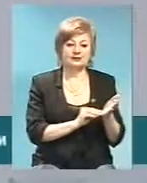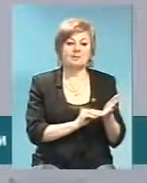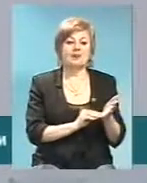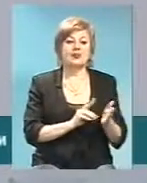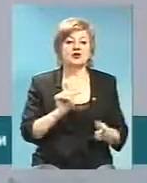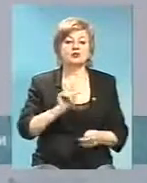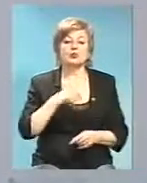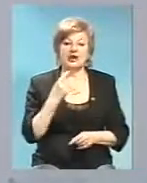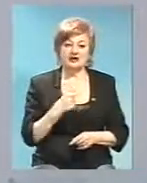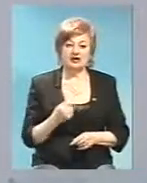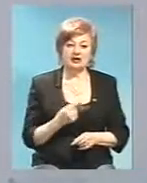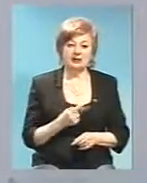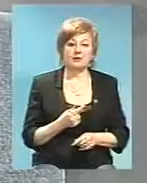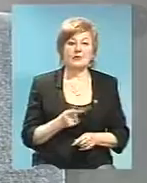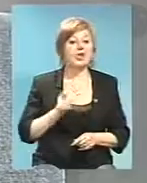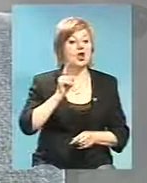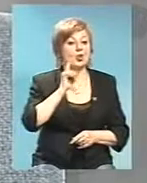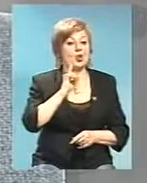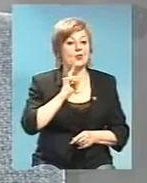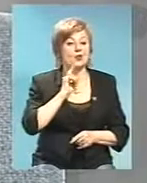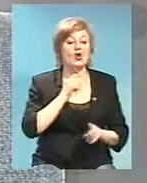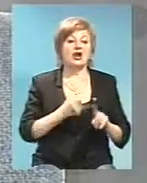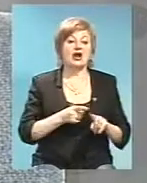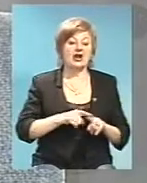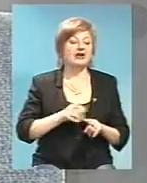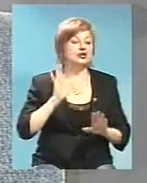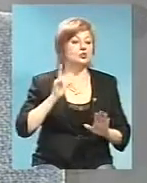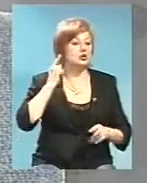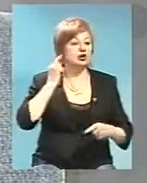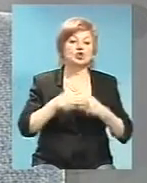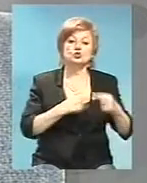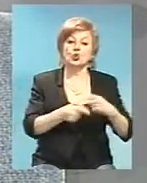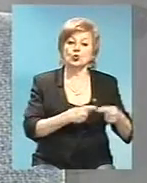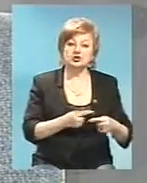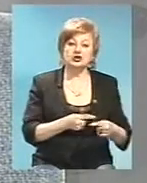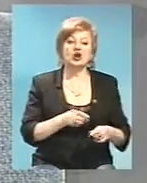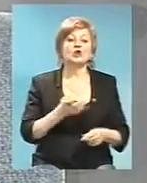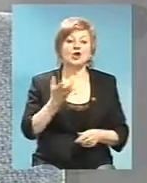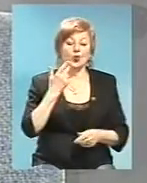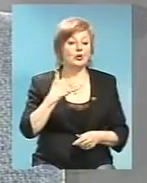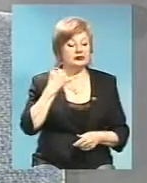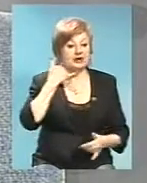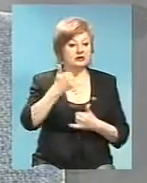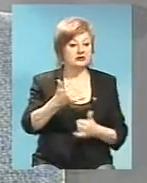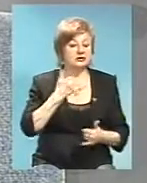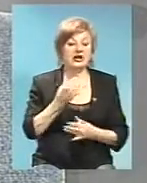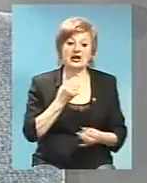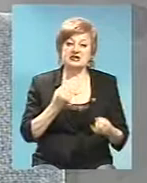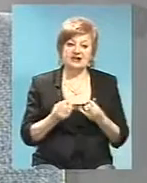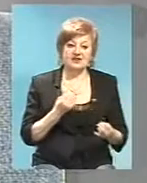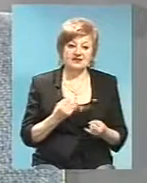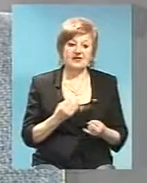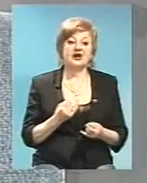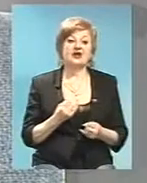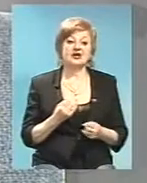ми з вами говорили. Поки це все на рівні чуток, от коли ми спілкувалися телефоном з радницею міністра та освіти і